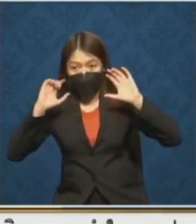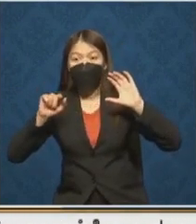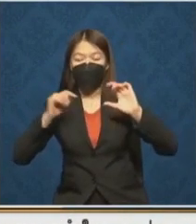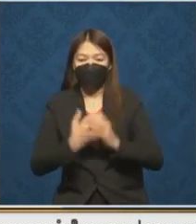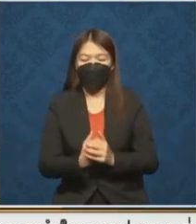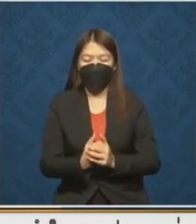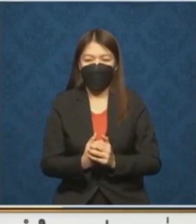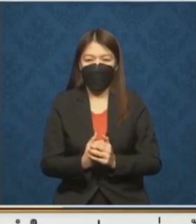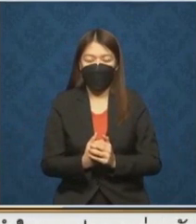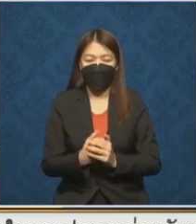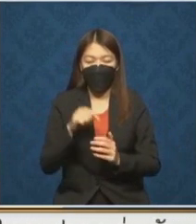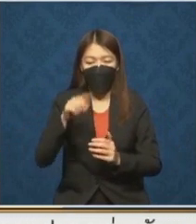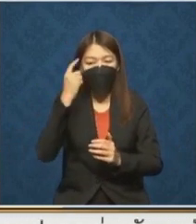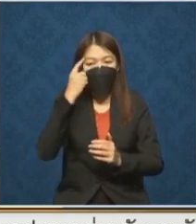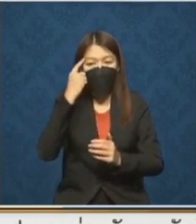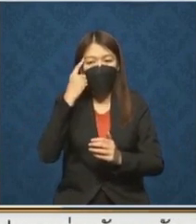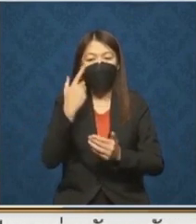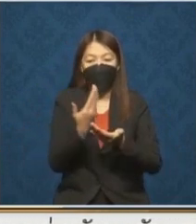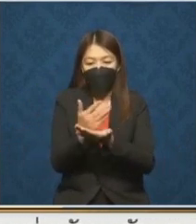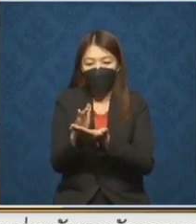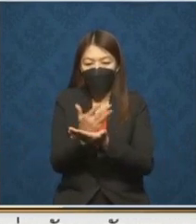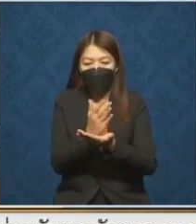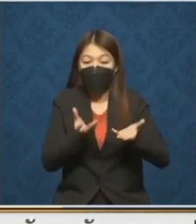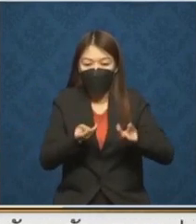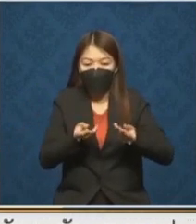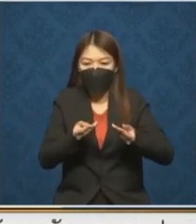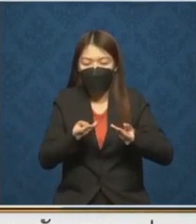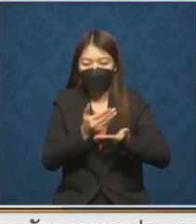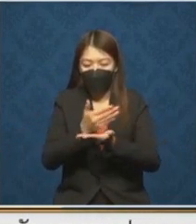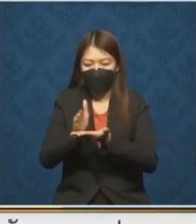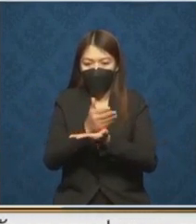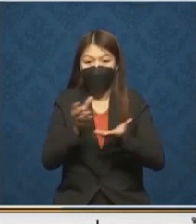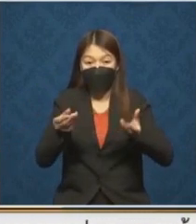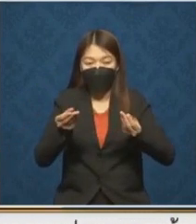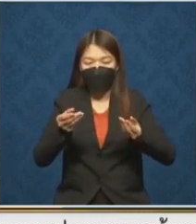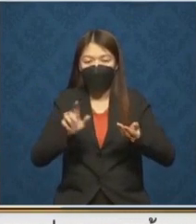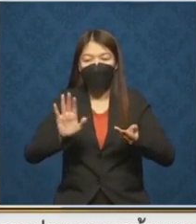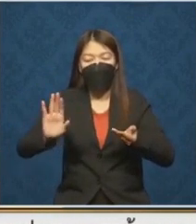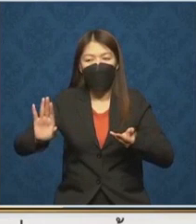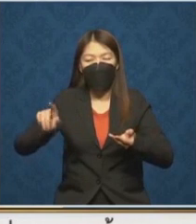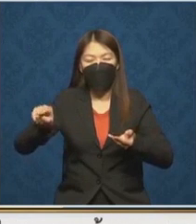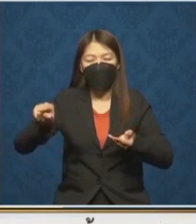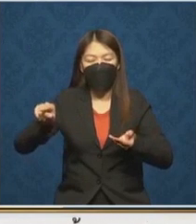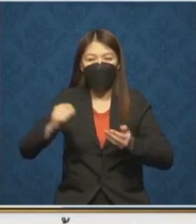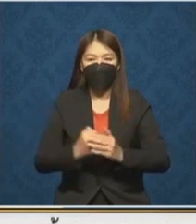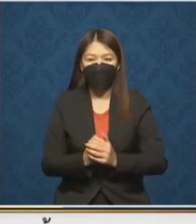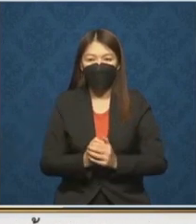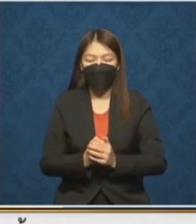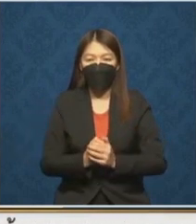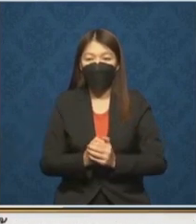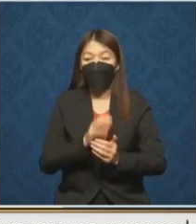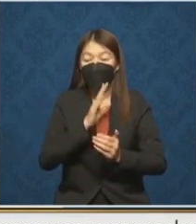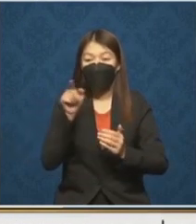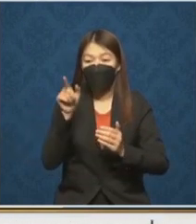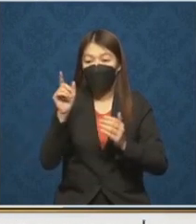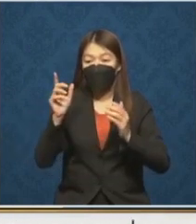พอเอาแวเขตของทดิน ที่เป็นของรัฐ